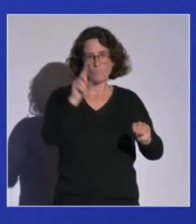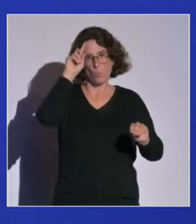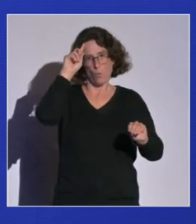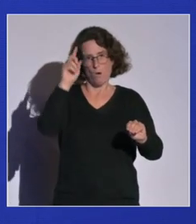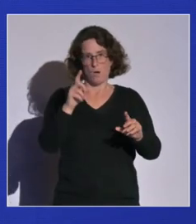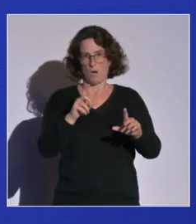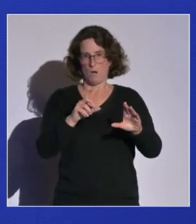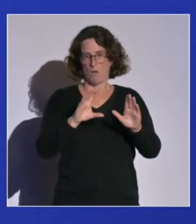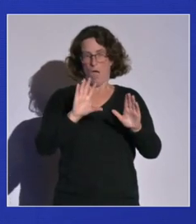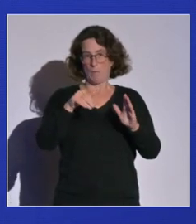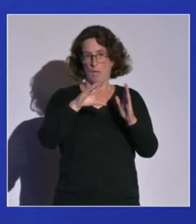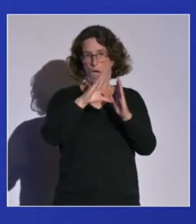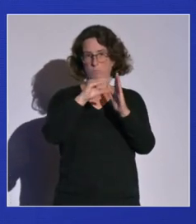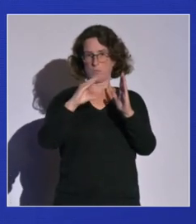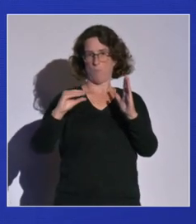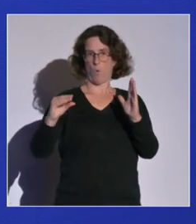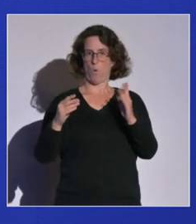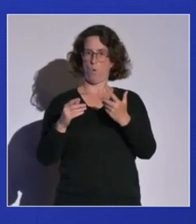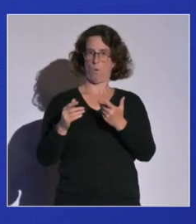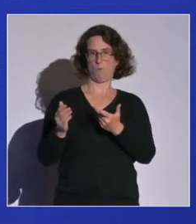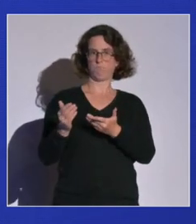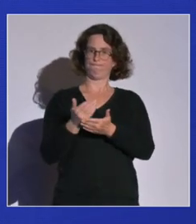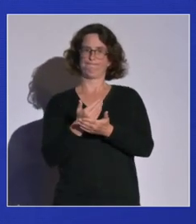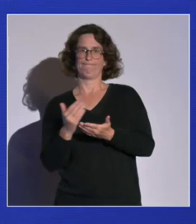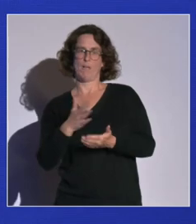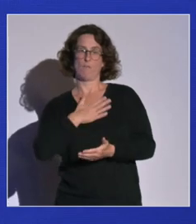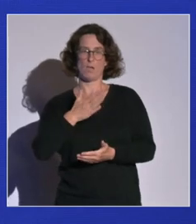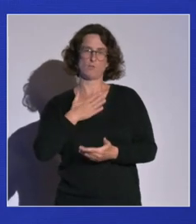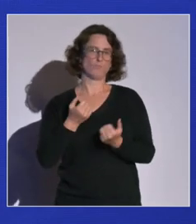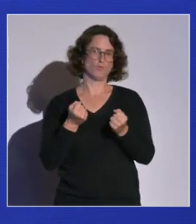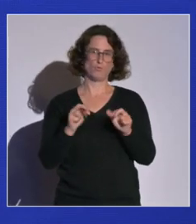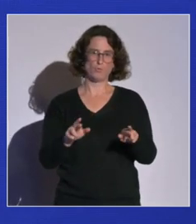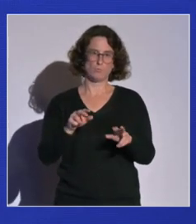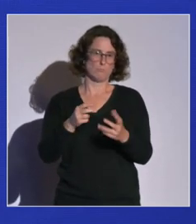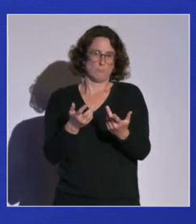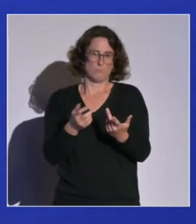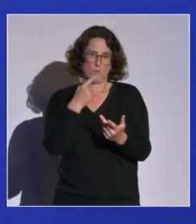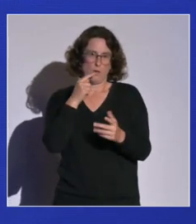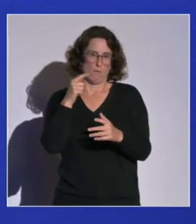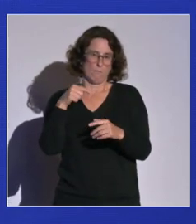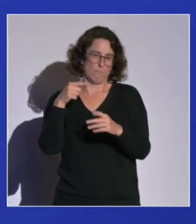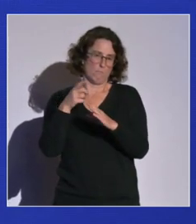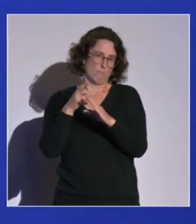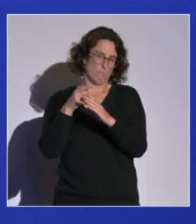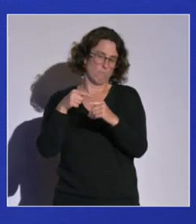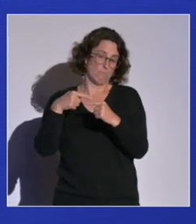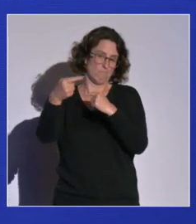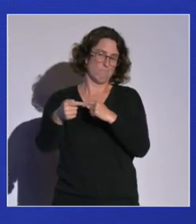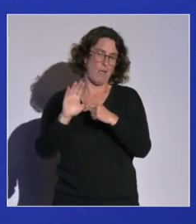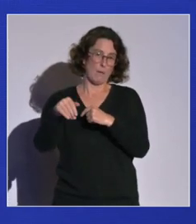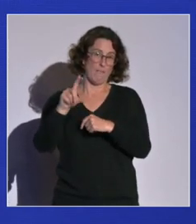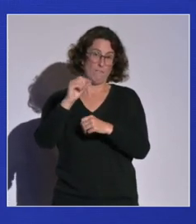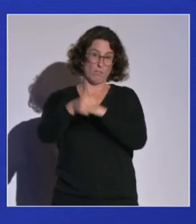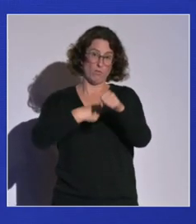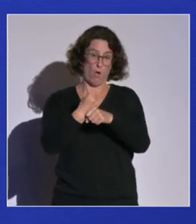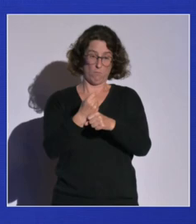est certain. Vous trouvez, avec la certitude, dans 20 ans, d'être quasiment gratuit dans le